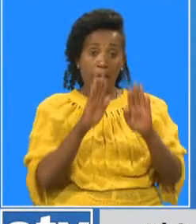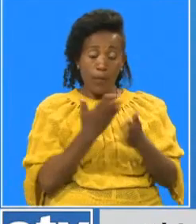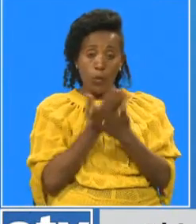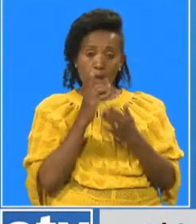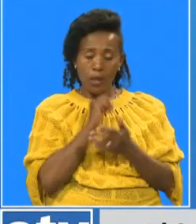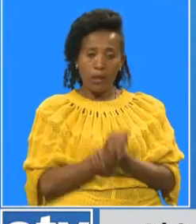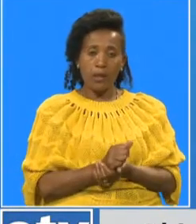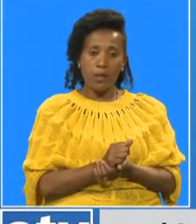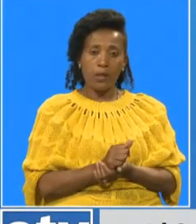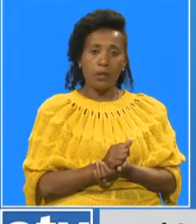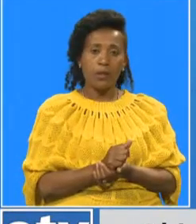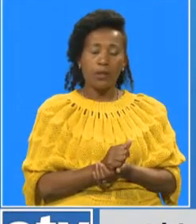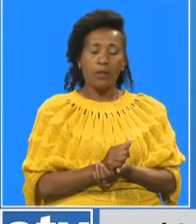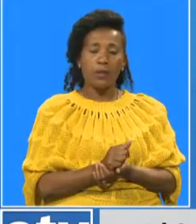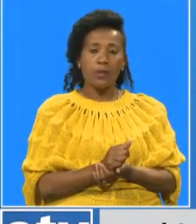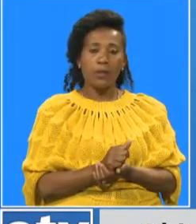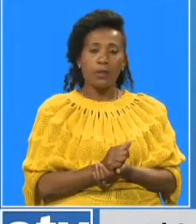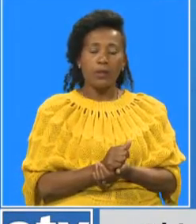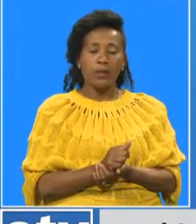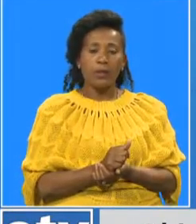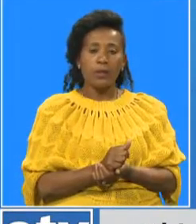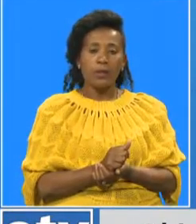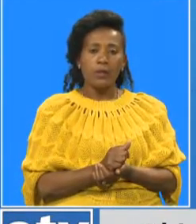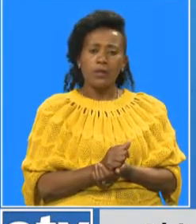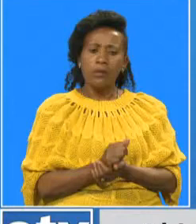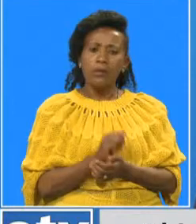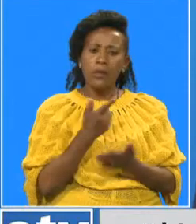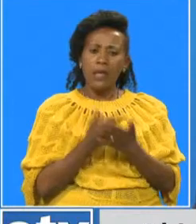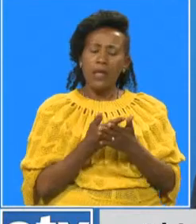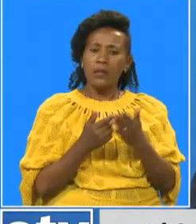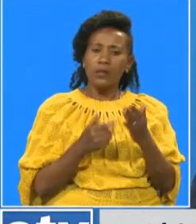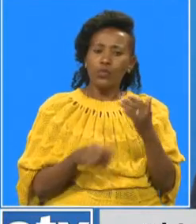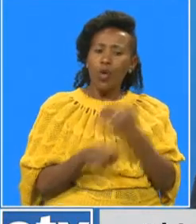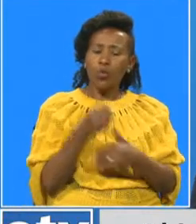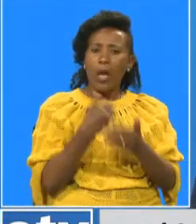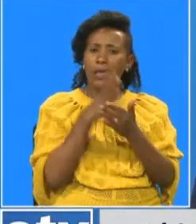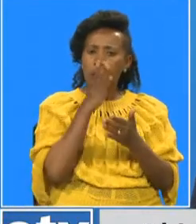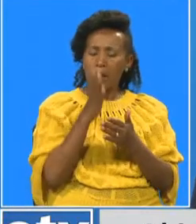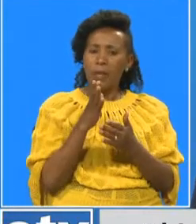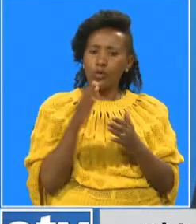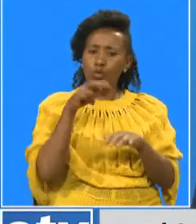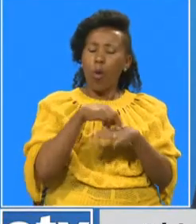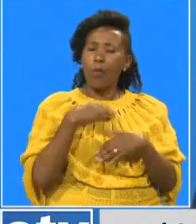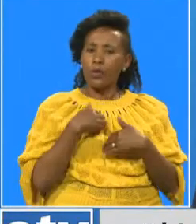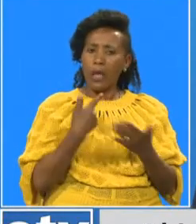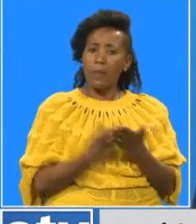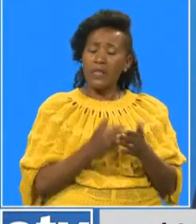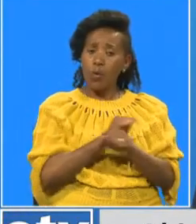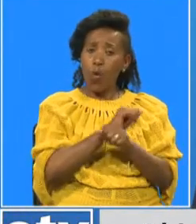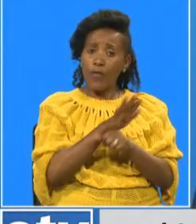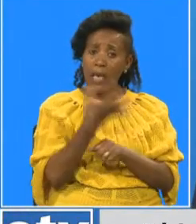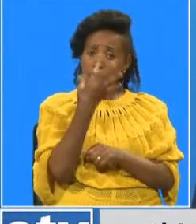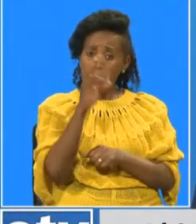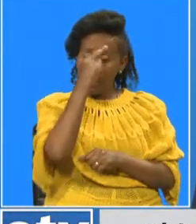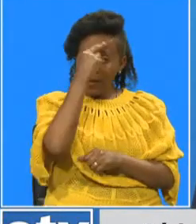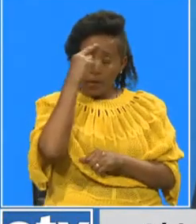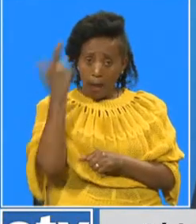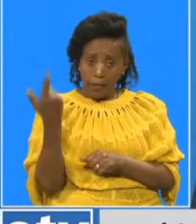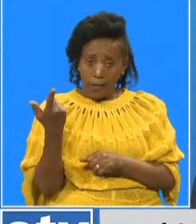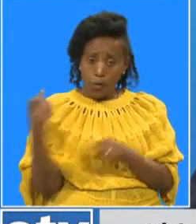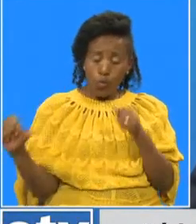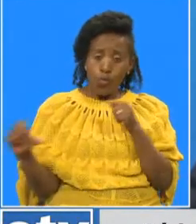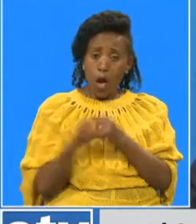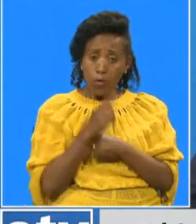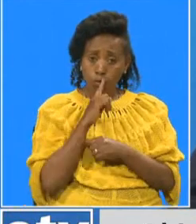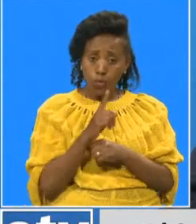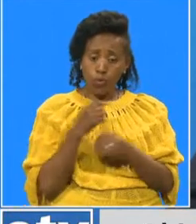ክራይሲሱ ያልደረሰባቸው ተቋማት በዚህ በኮቪድ-19 ምክንያት